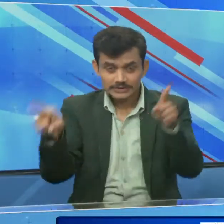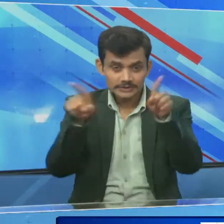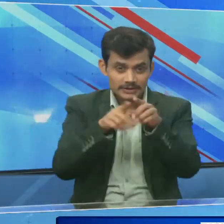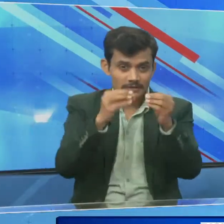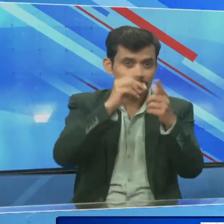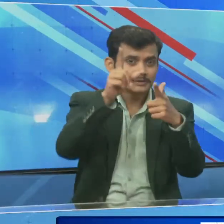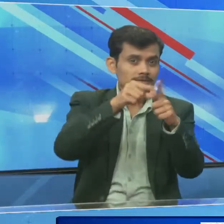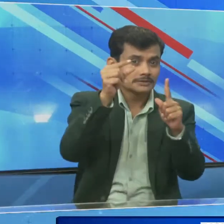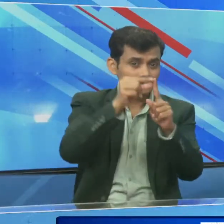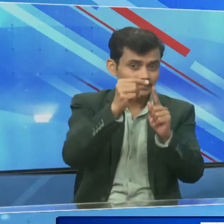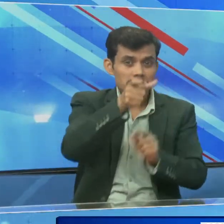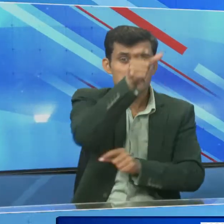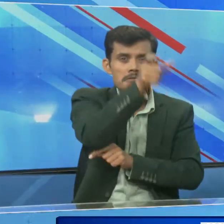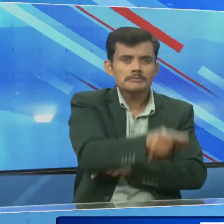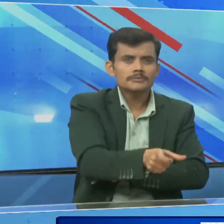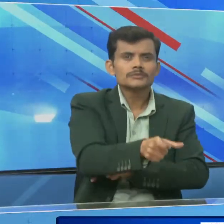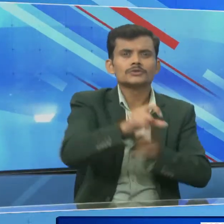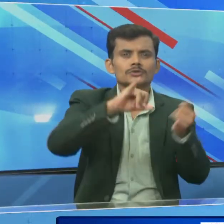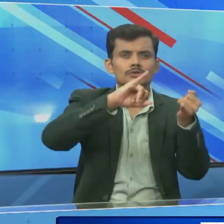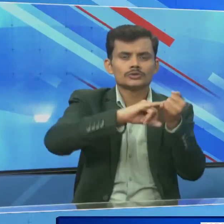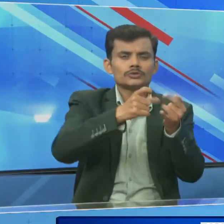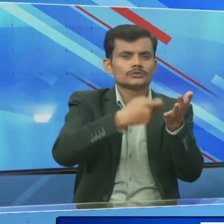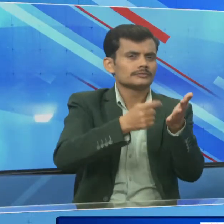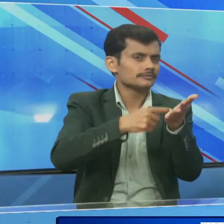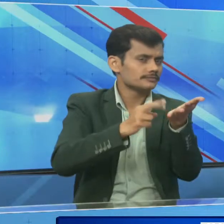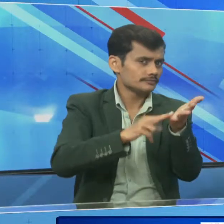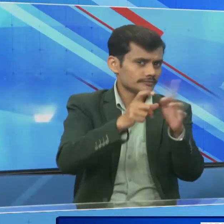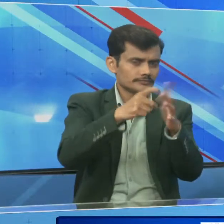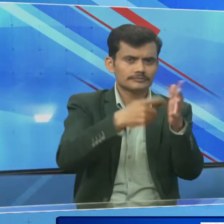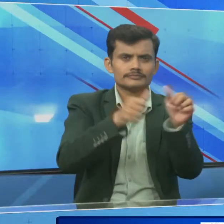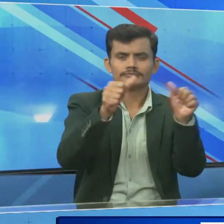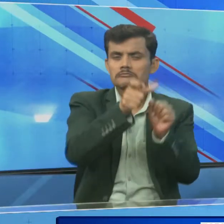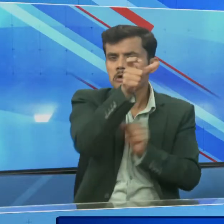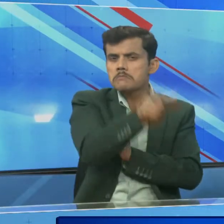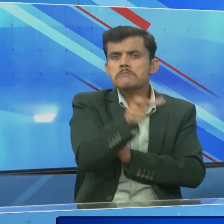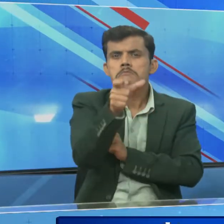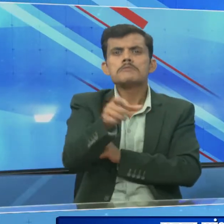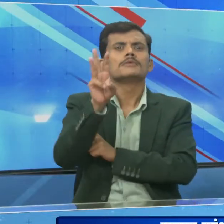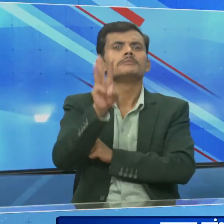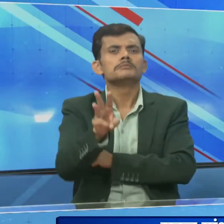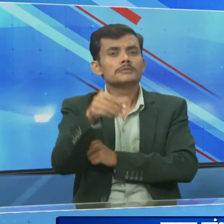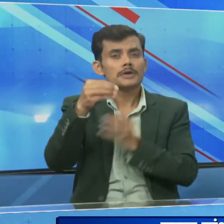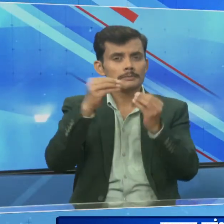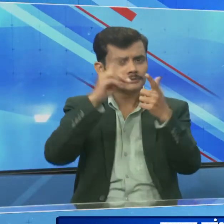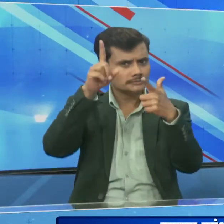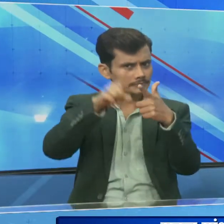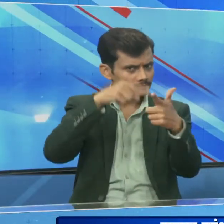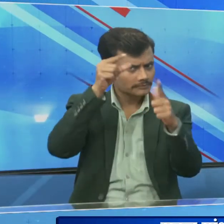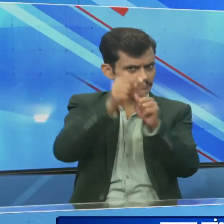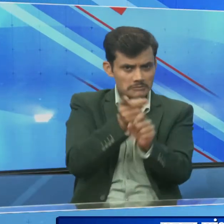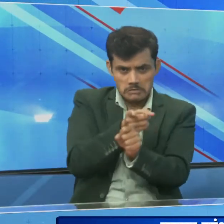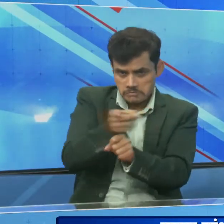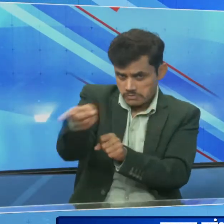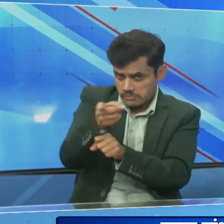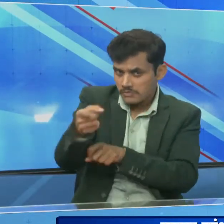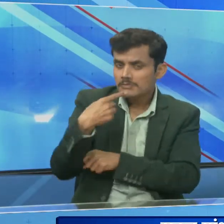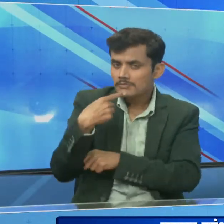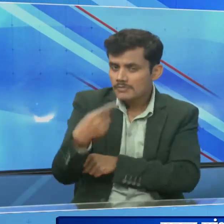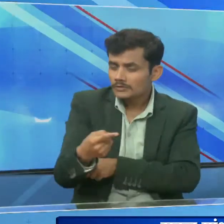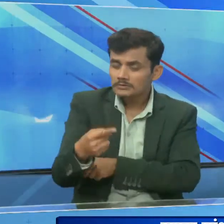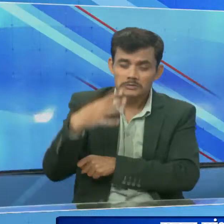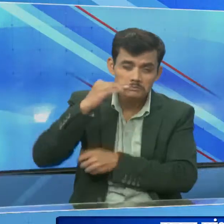राज्य इकाई के प्रमुख के सुरेंद्रन को मैदान में उतारा है। इस मौके पर उन्होंने बीजेपी पर हमला बोलते हुए कहा कि यहां पर मुख्य